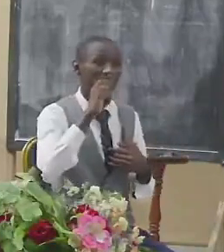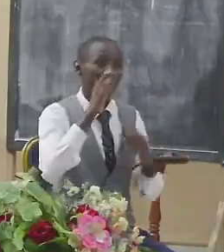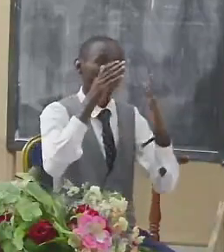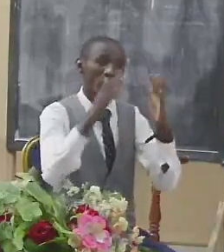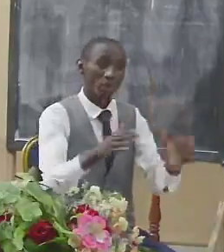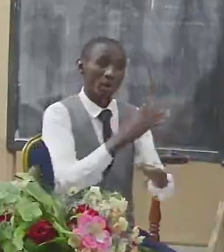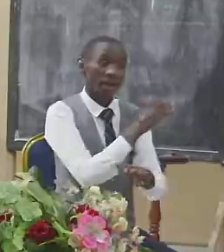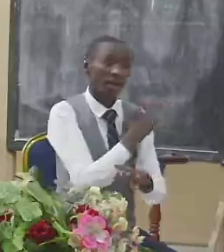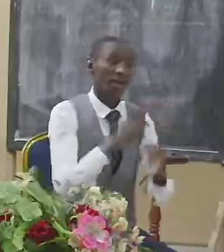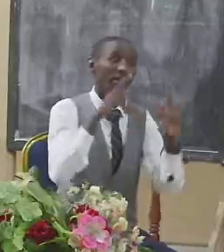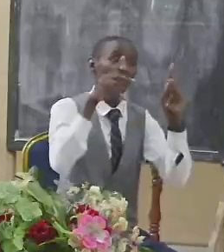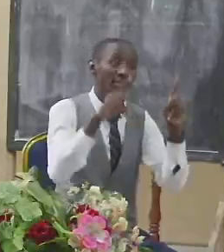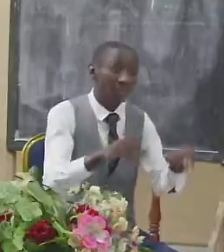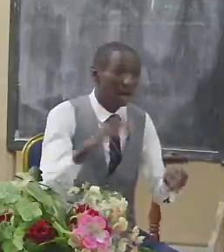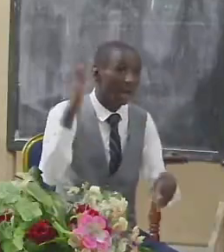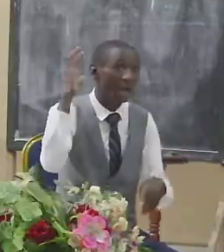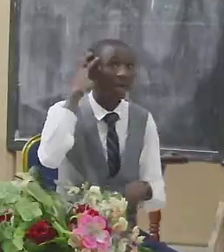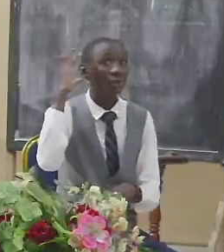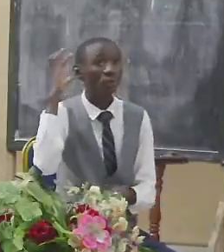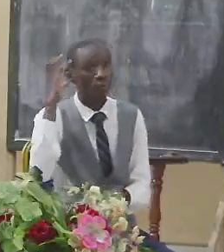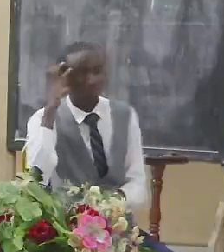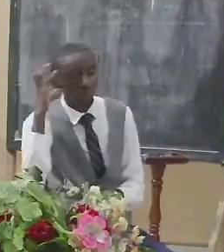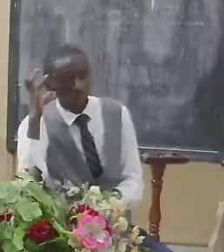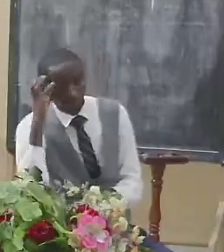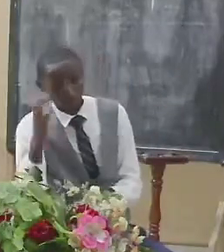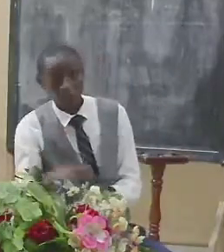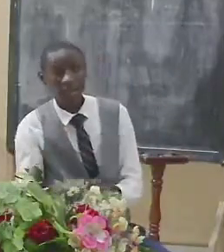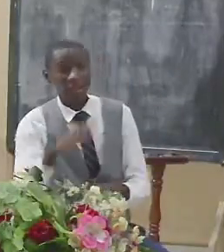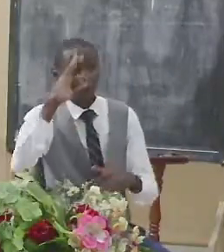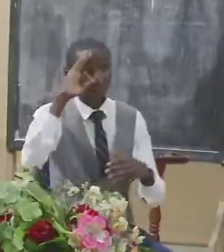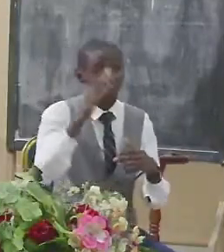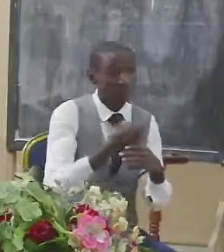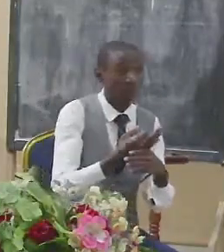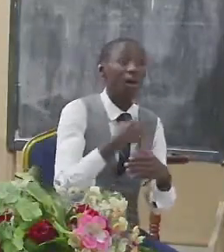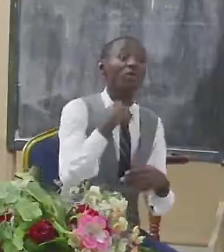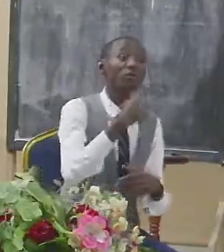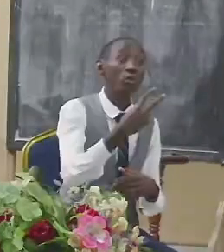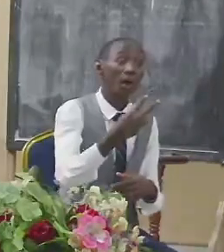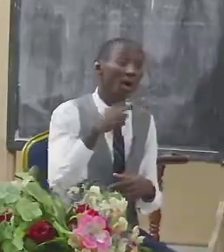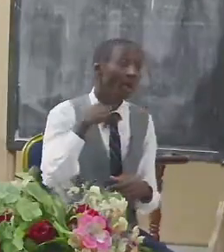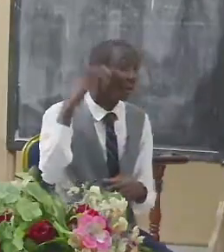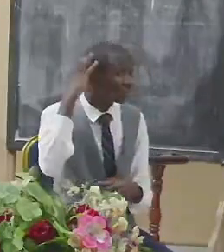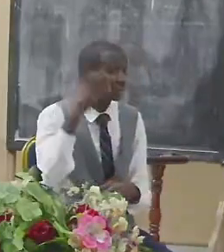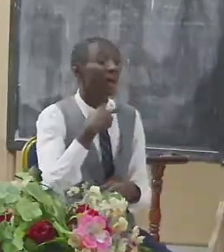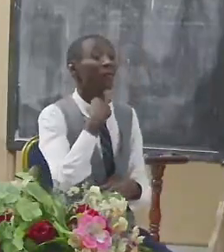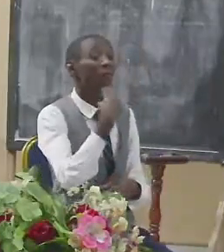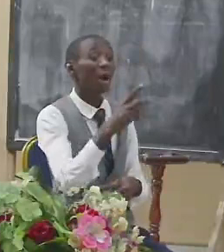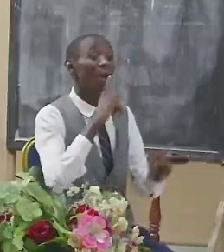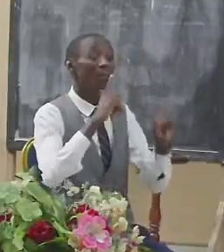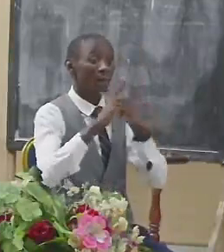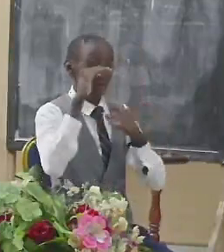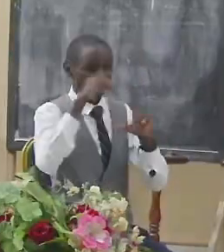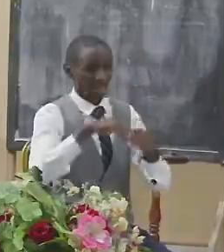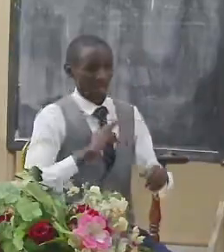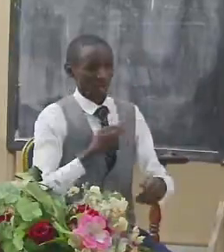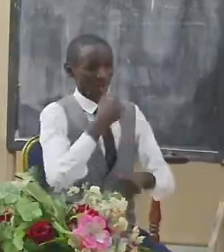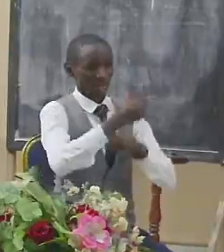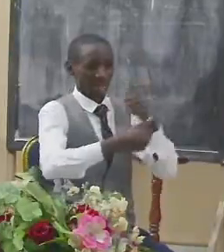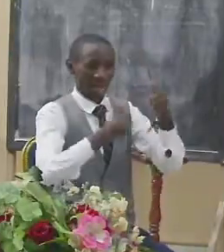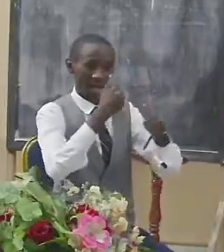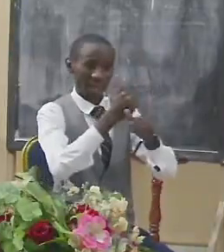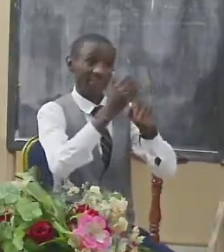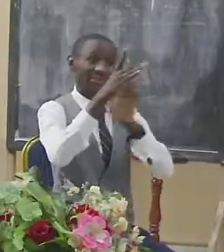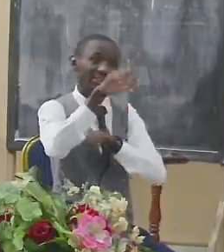Et les gens ont entendu. Na batu bakasikia sauti ikasema. Dans notre âge. Mwa hii kizazi yetu. Mungu yeye